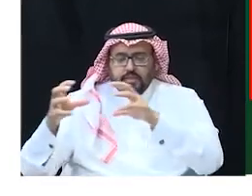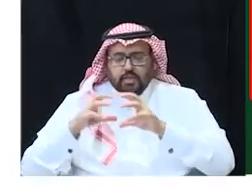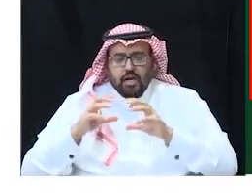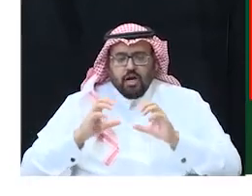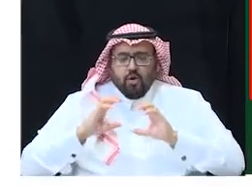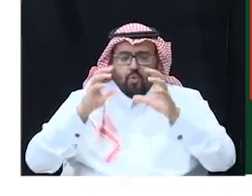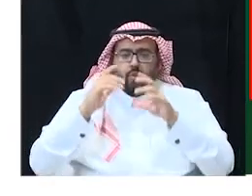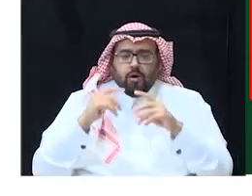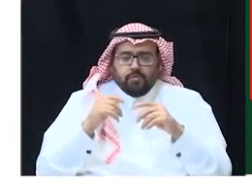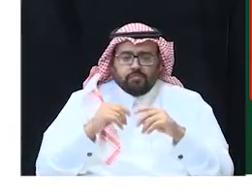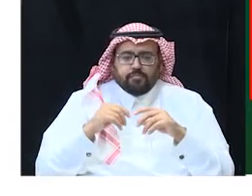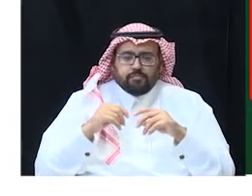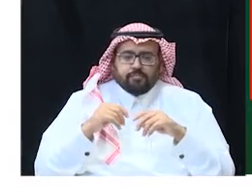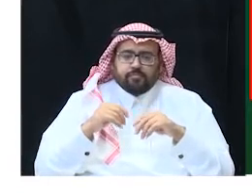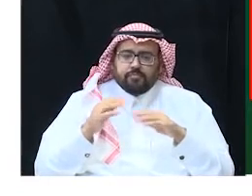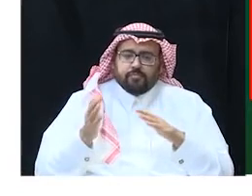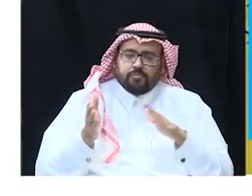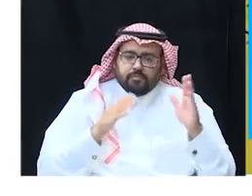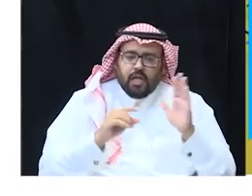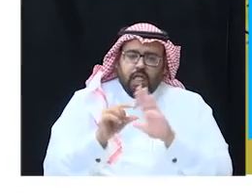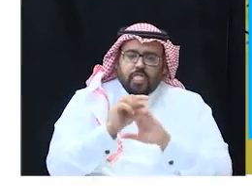الأشياء والأجسام.